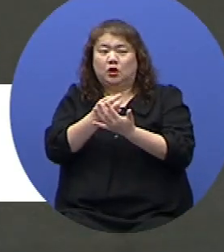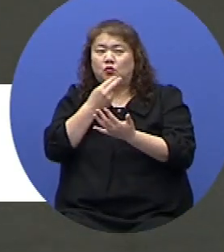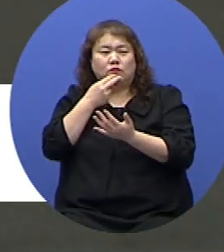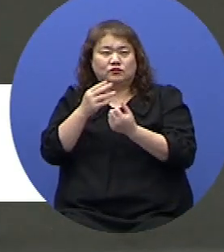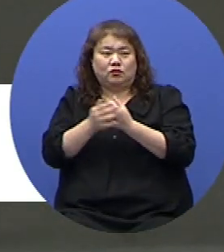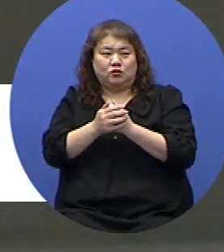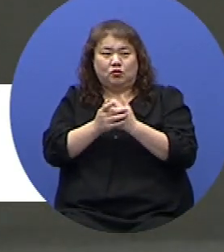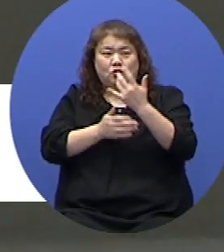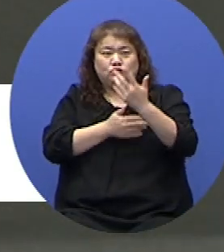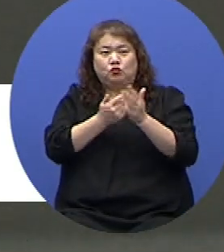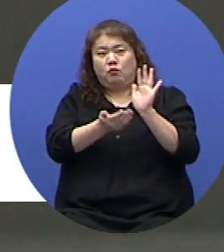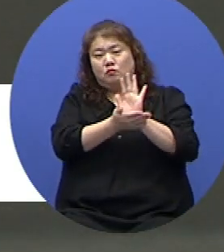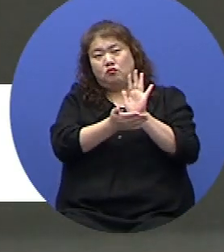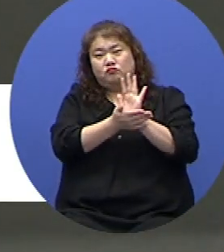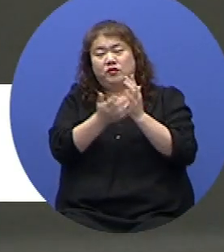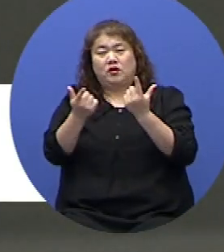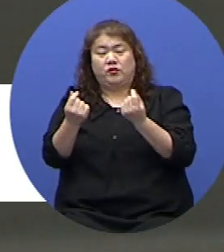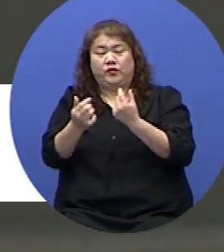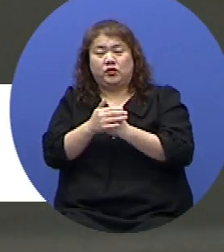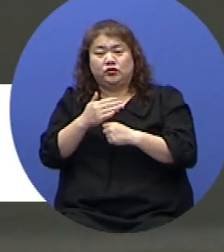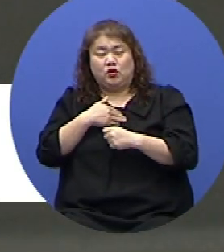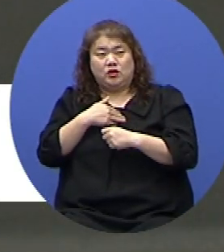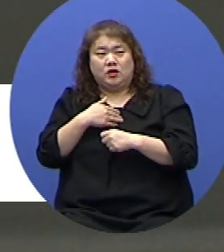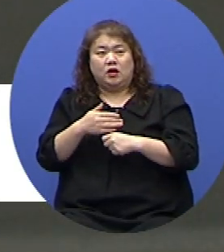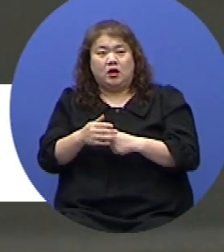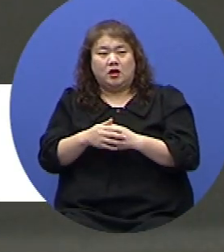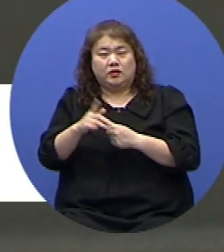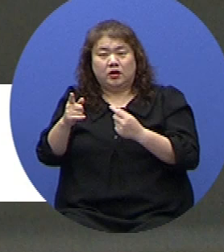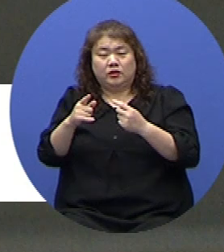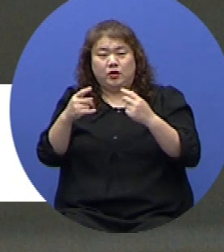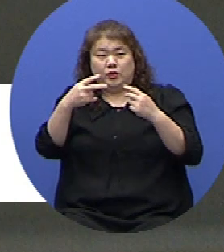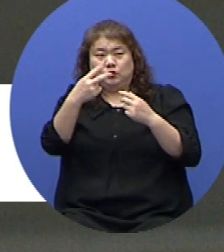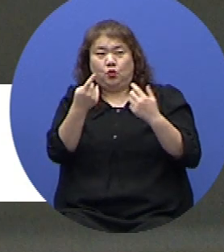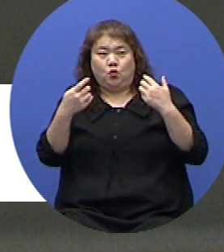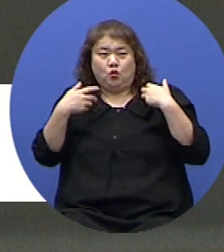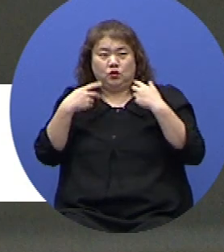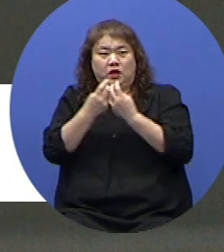소방본부에서 할것 같은데 저희가 일단